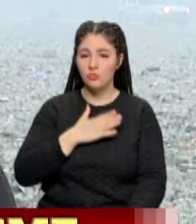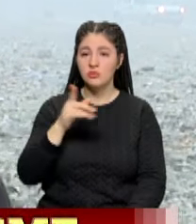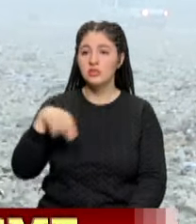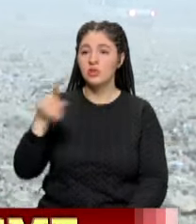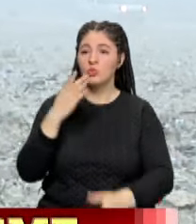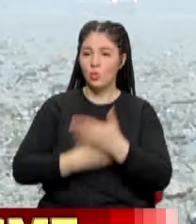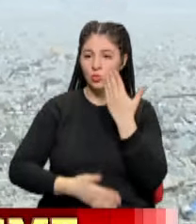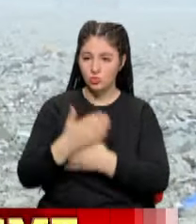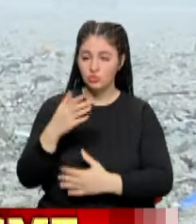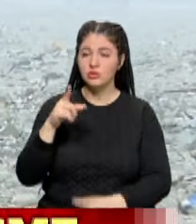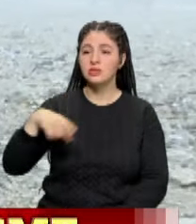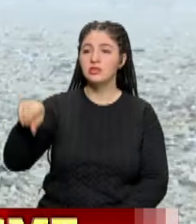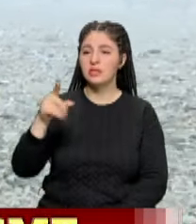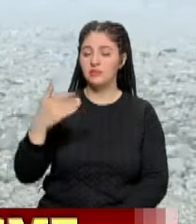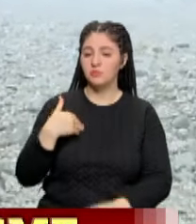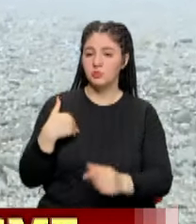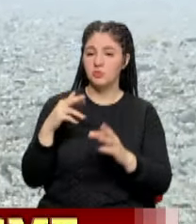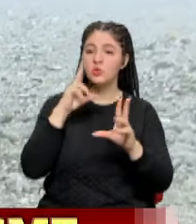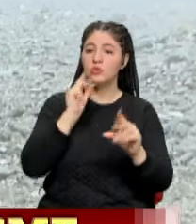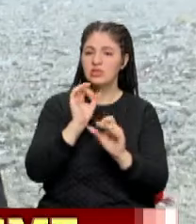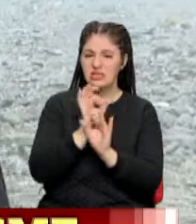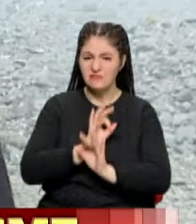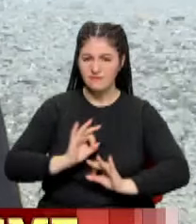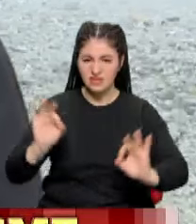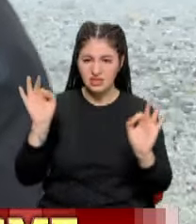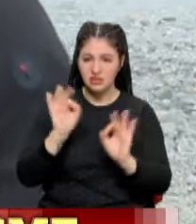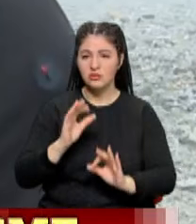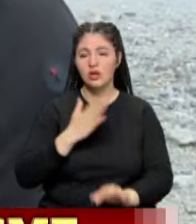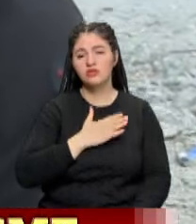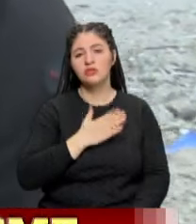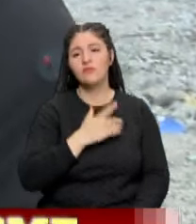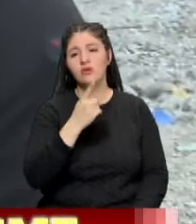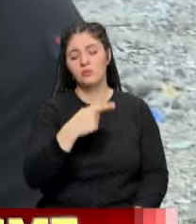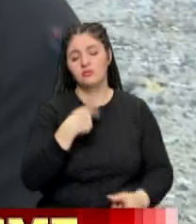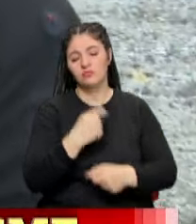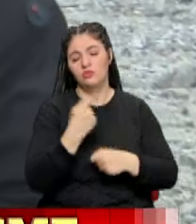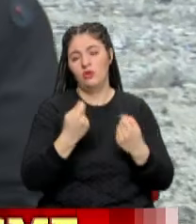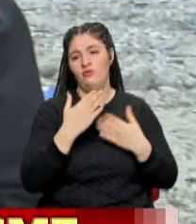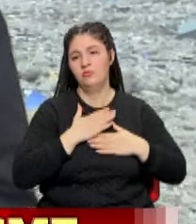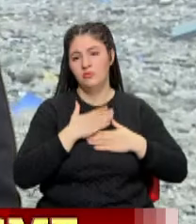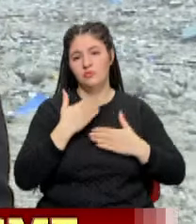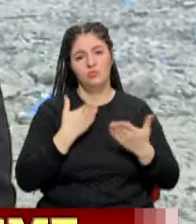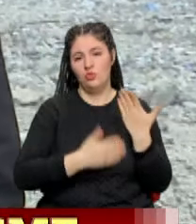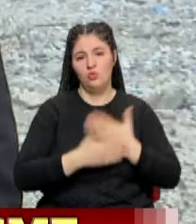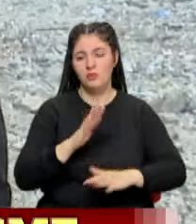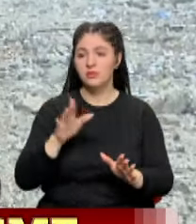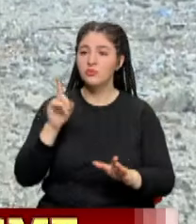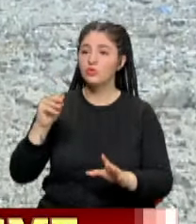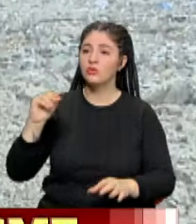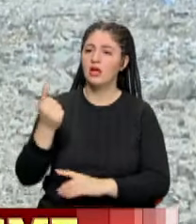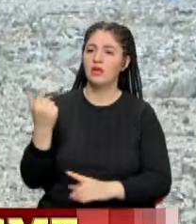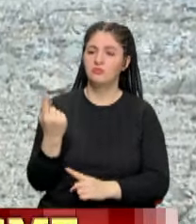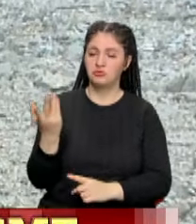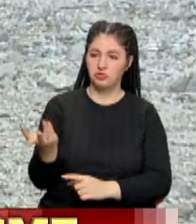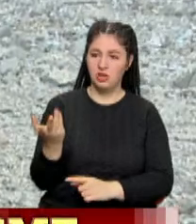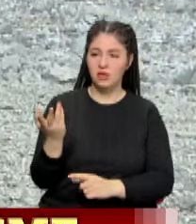Sizler de yoruldunuz. Sizler de bizler gibi uyumadınız. Gecenizi gündüze kattınız. Bu çok kıymetli bir